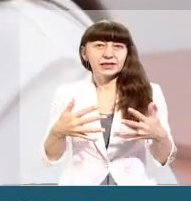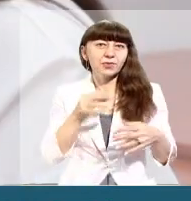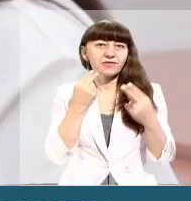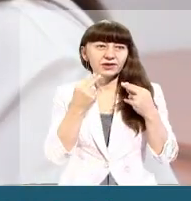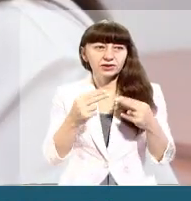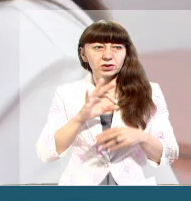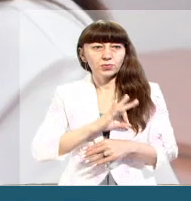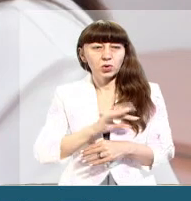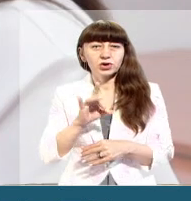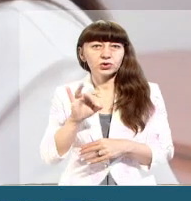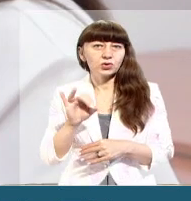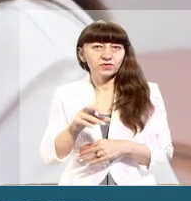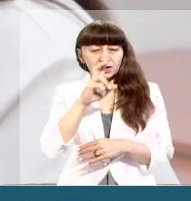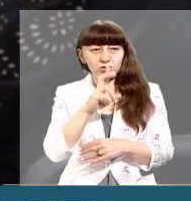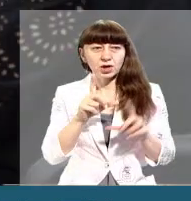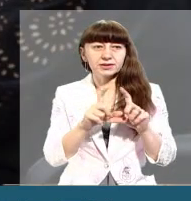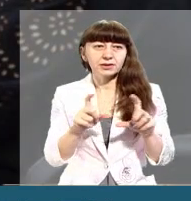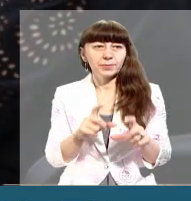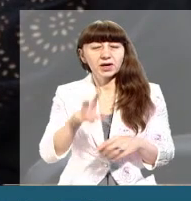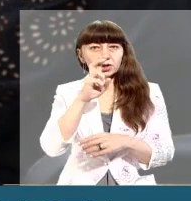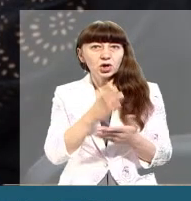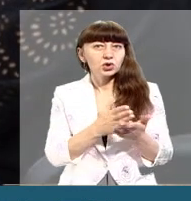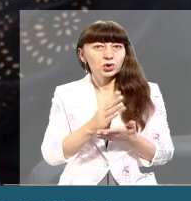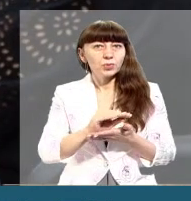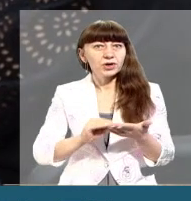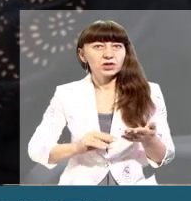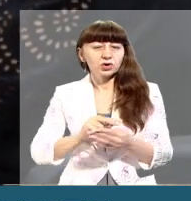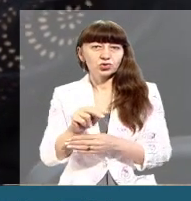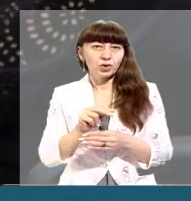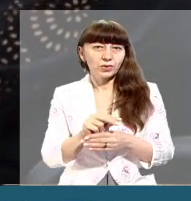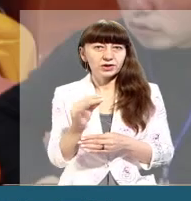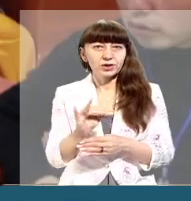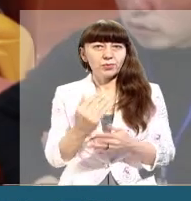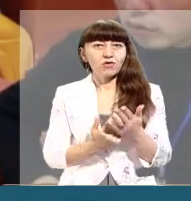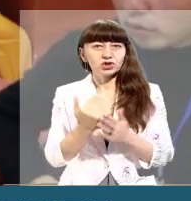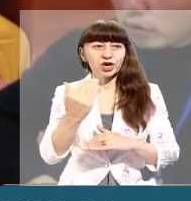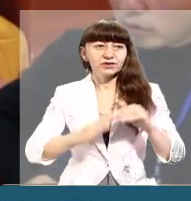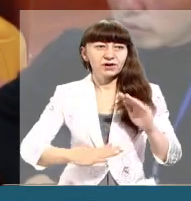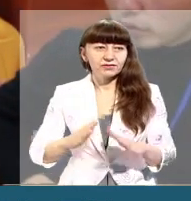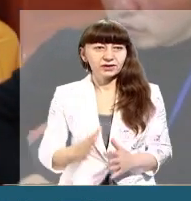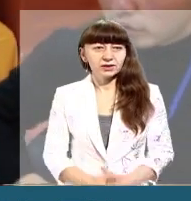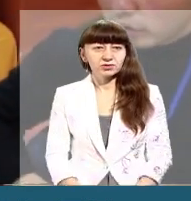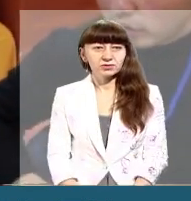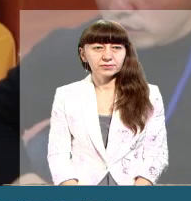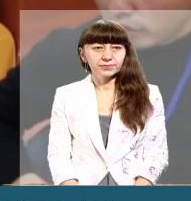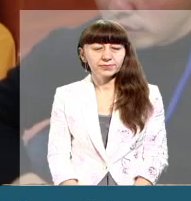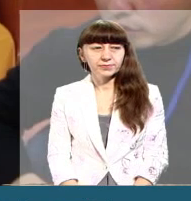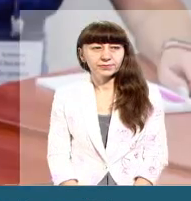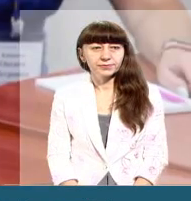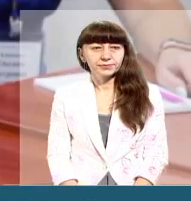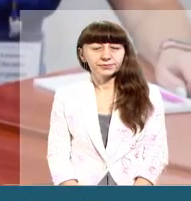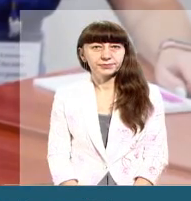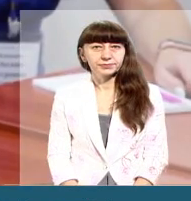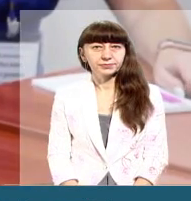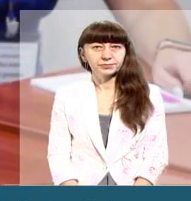эффективного использования ресурсов в госаппарат. Госслужащие продолжают обучаться и повышать квалификацию. Айжан Каламбаева, Руслан